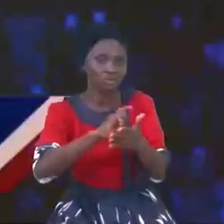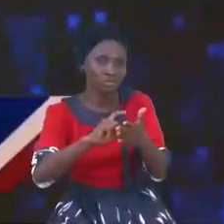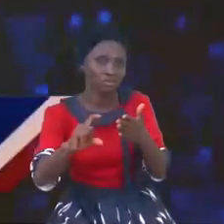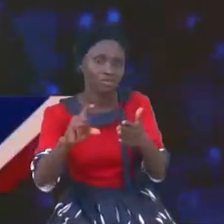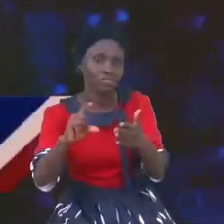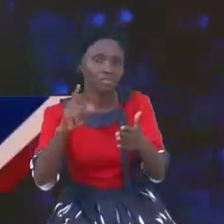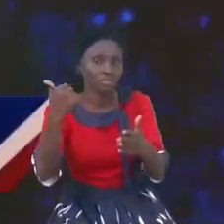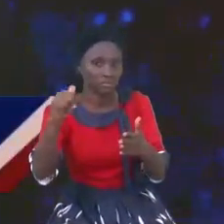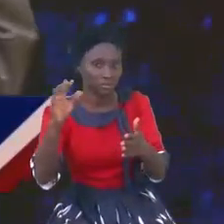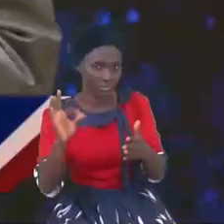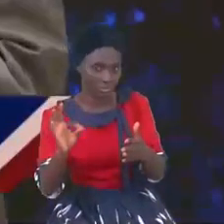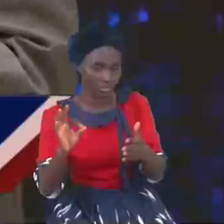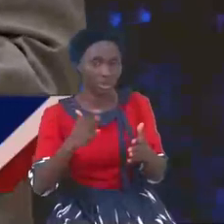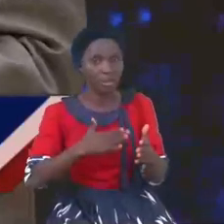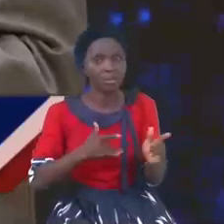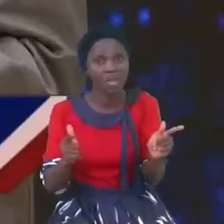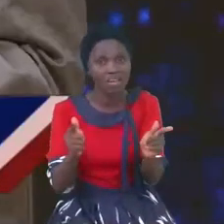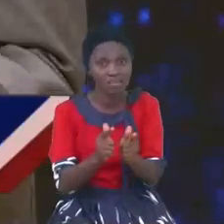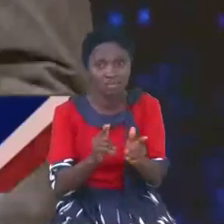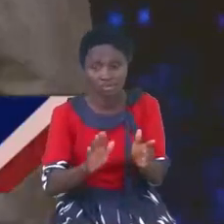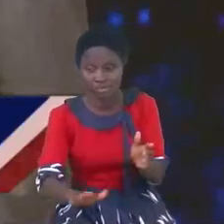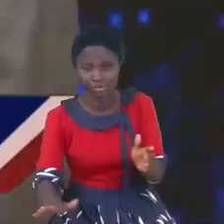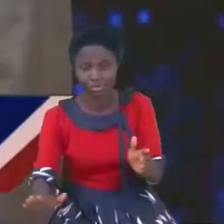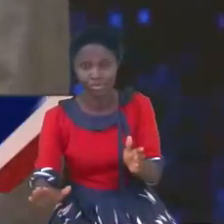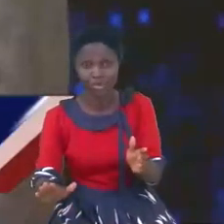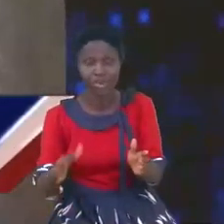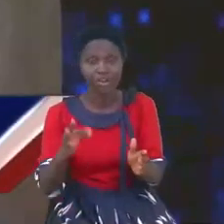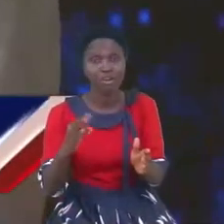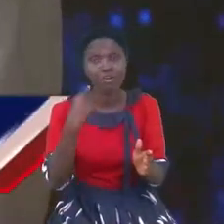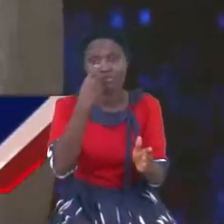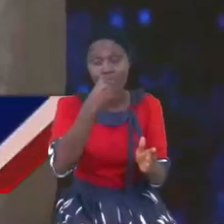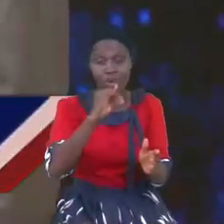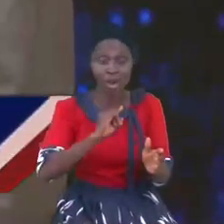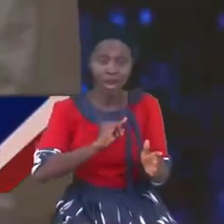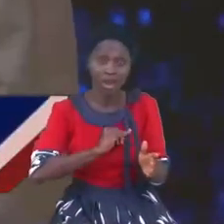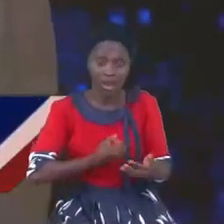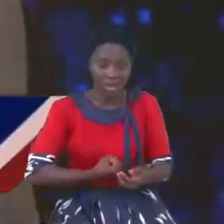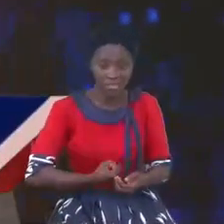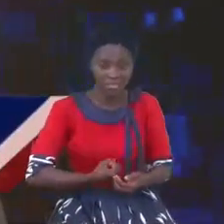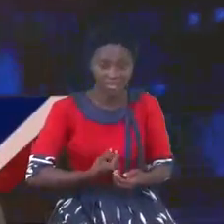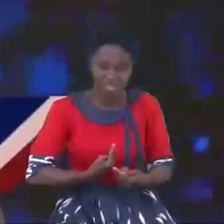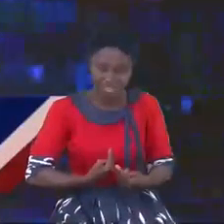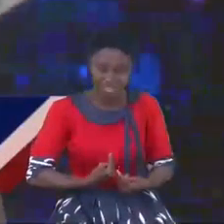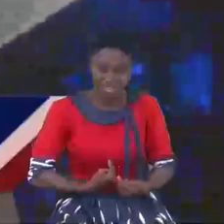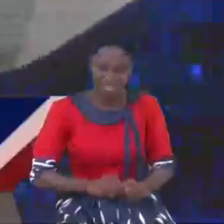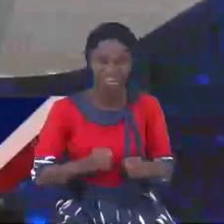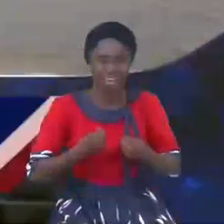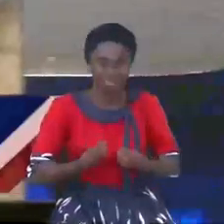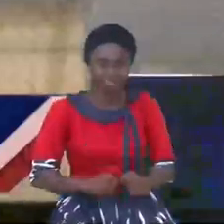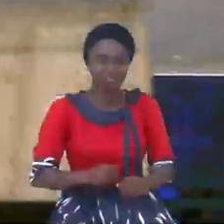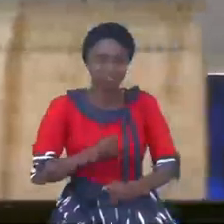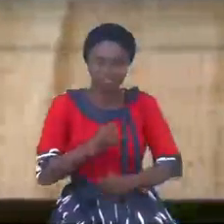Mes enfants, pour qui j'éprouve de nouveau les douleurs de l'enfantement jusqu'à ce